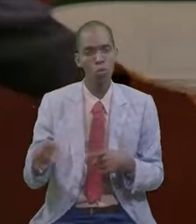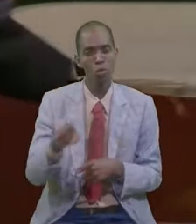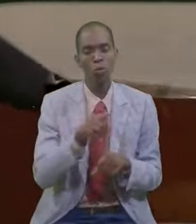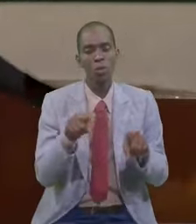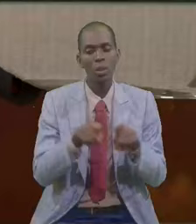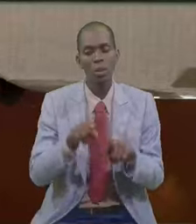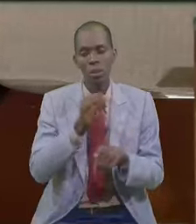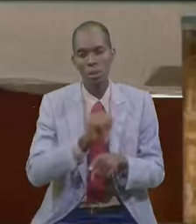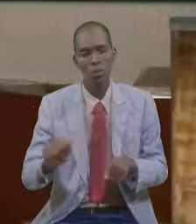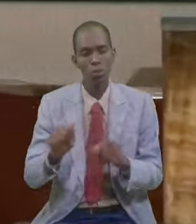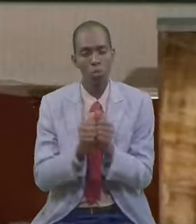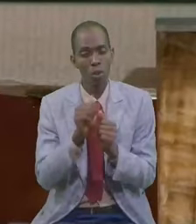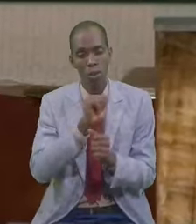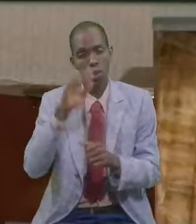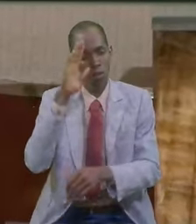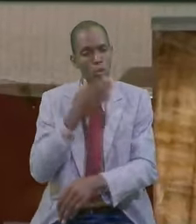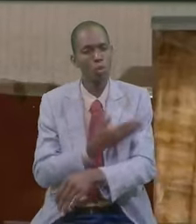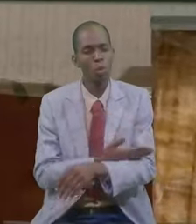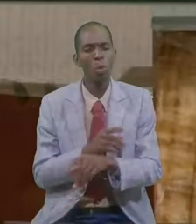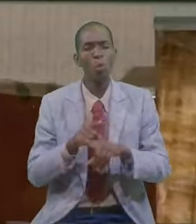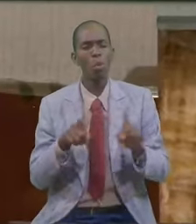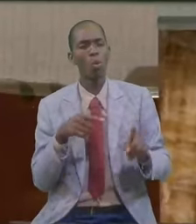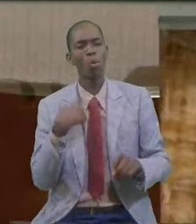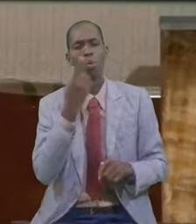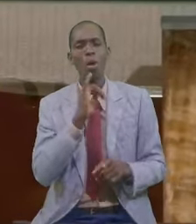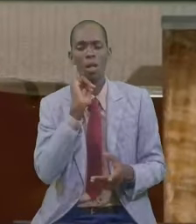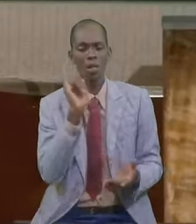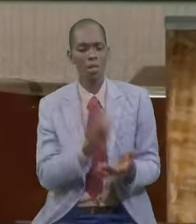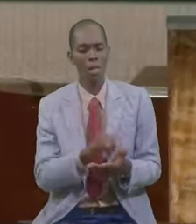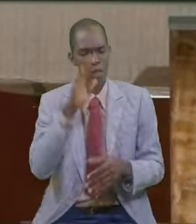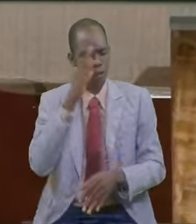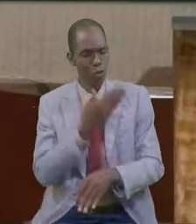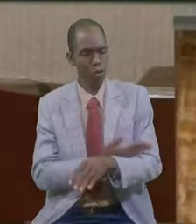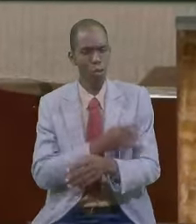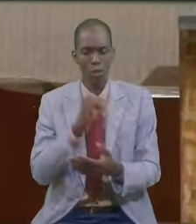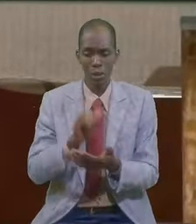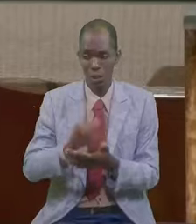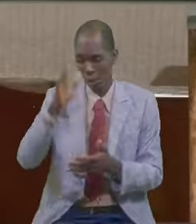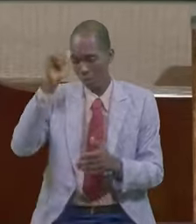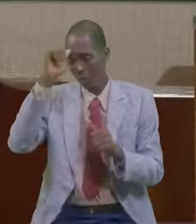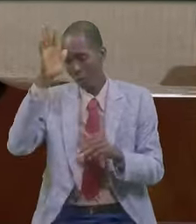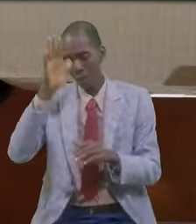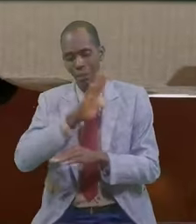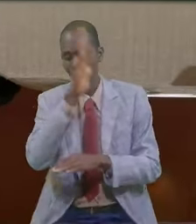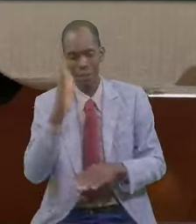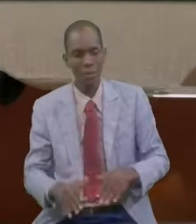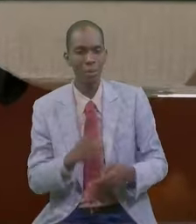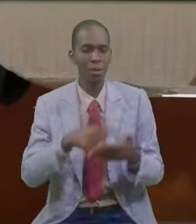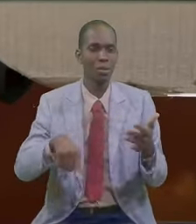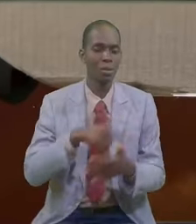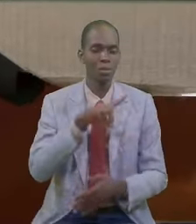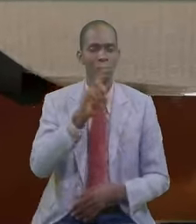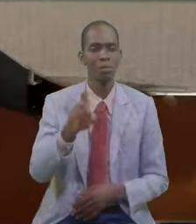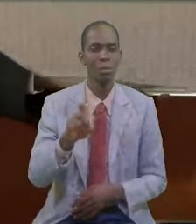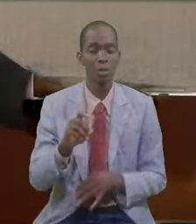c'est comme des fils que Dieu vous traite, car quel est le fils qu'un père ne châtie pas.